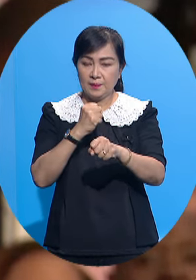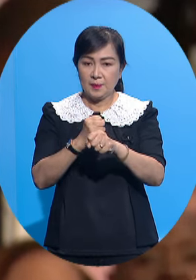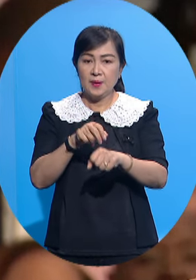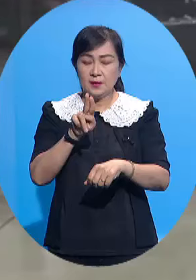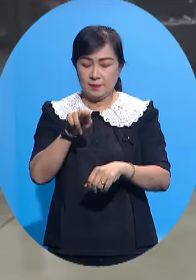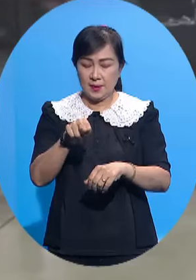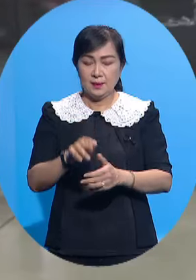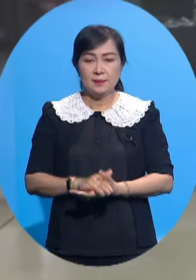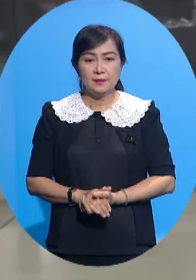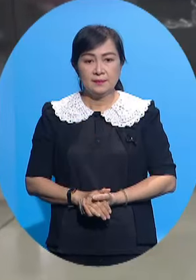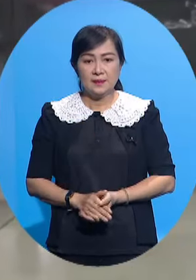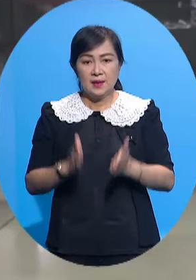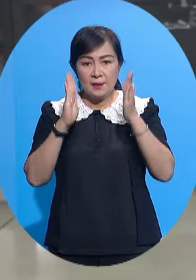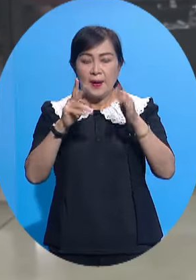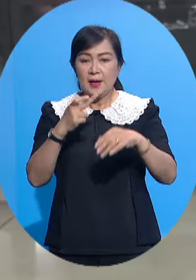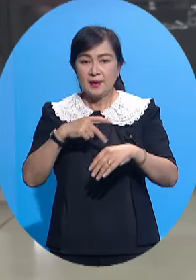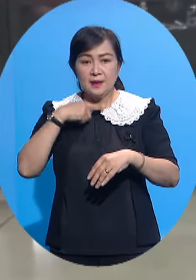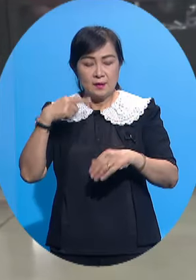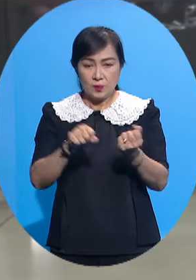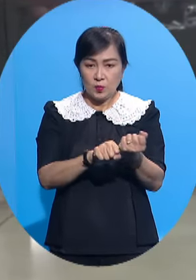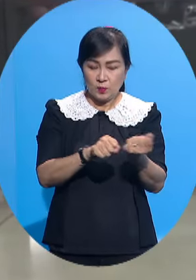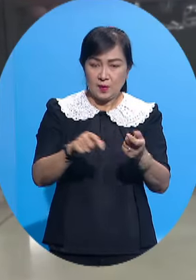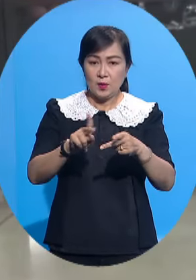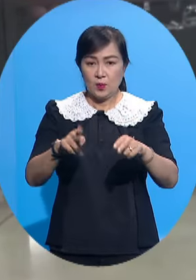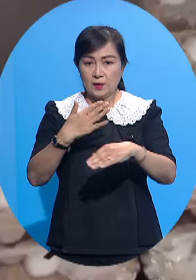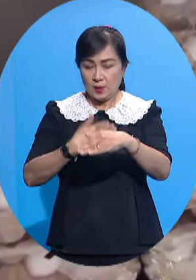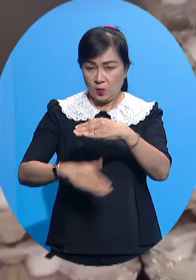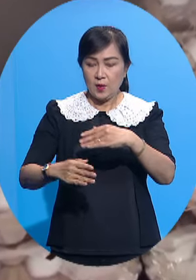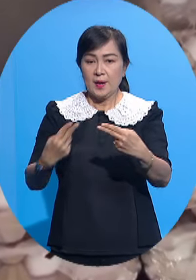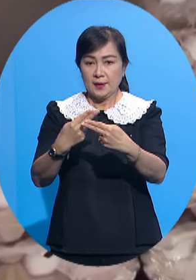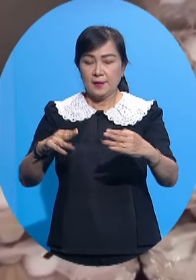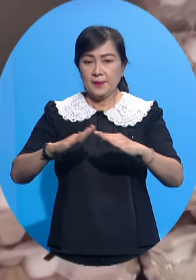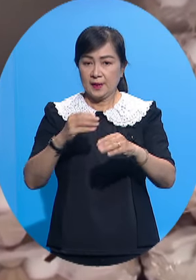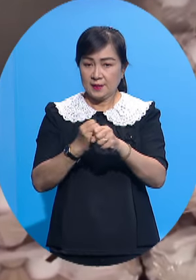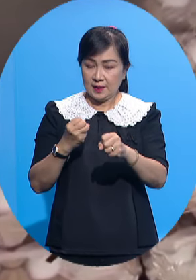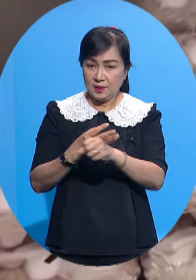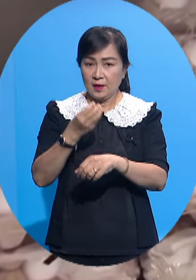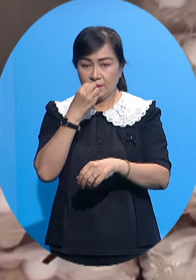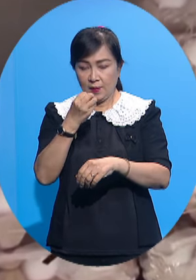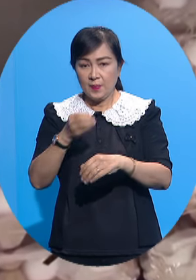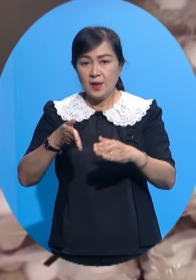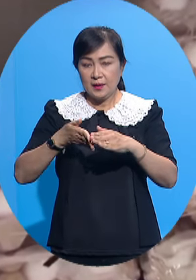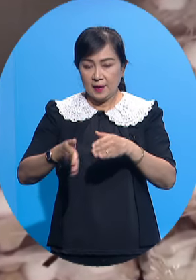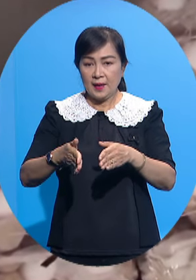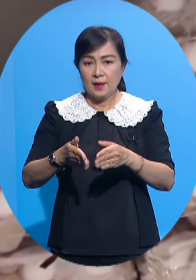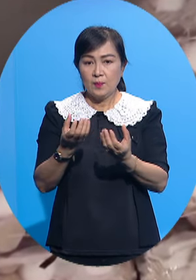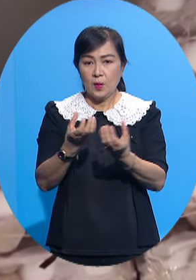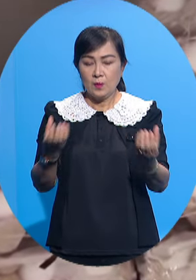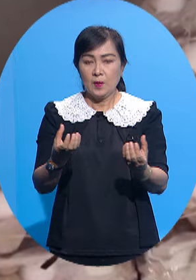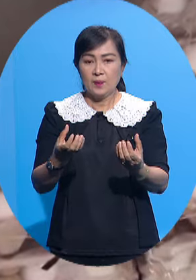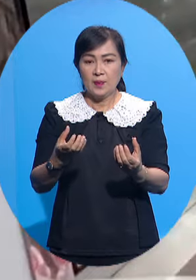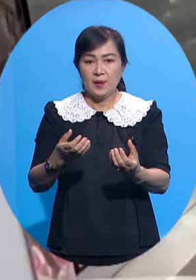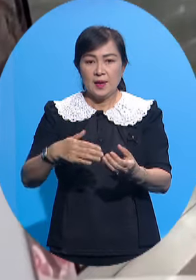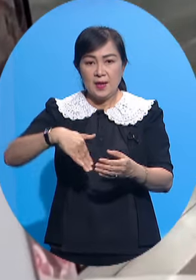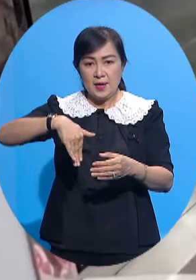chỉ. Bà Harris cam kết thúc đẩy kế hoạch thông qua lệnh cấm các nhà sản xuất thực phẩm và cửa hàng tạp hóa, đồ giá